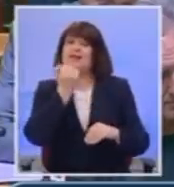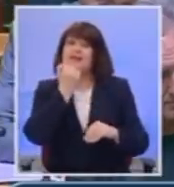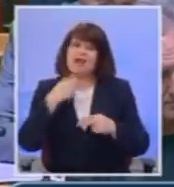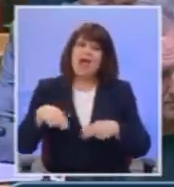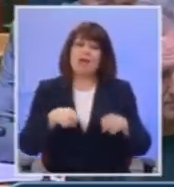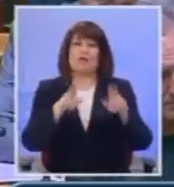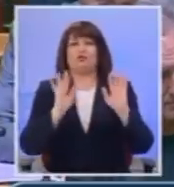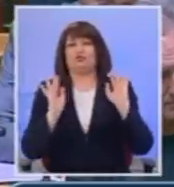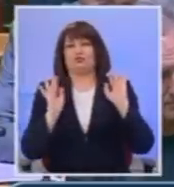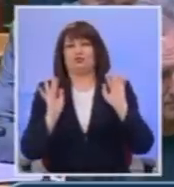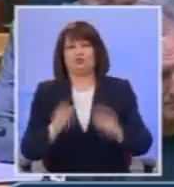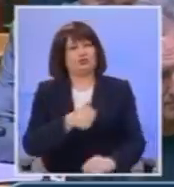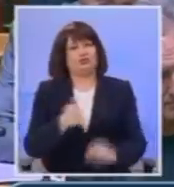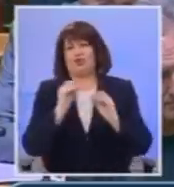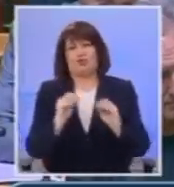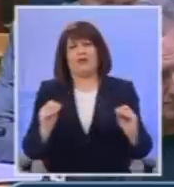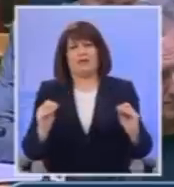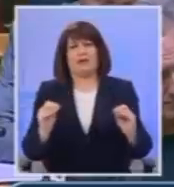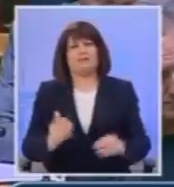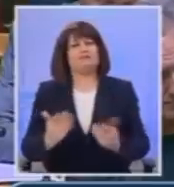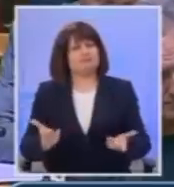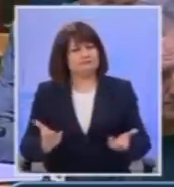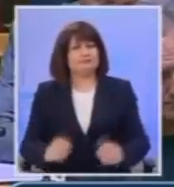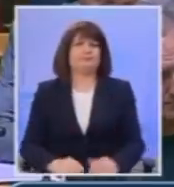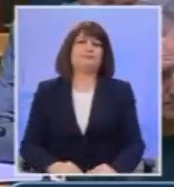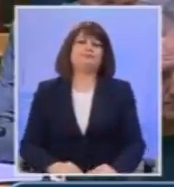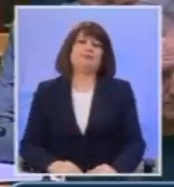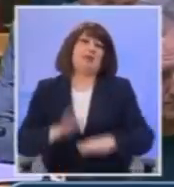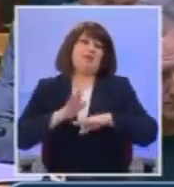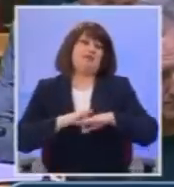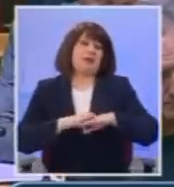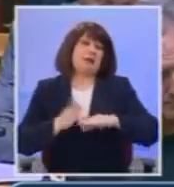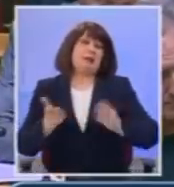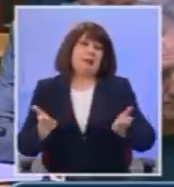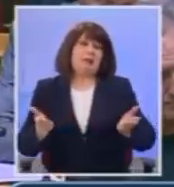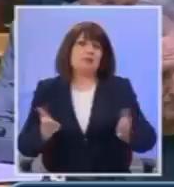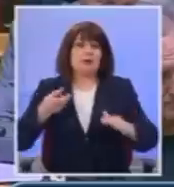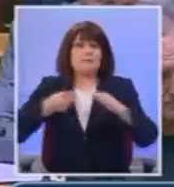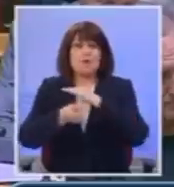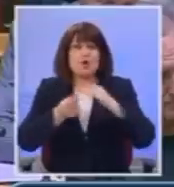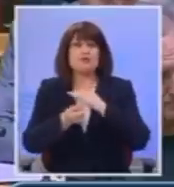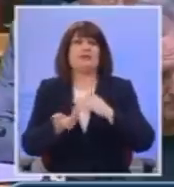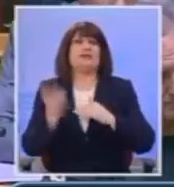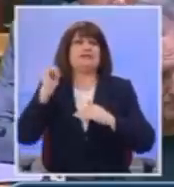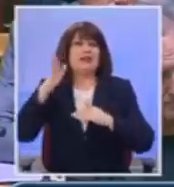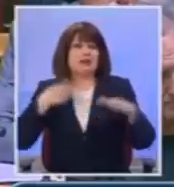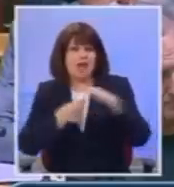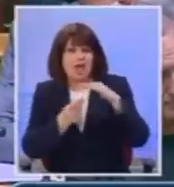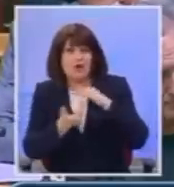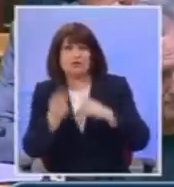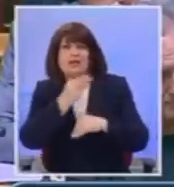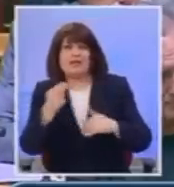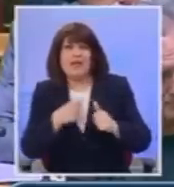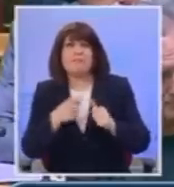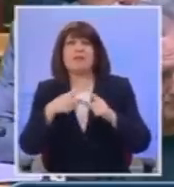για να είμαστε ειλικρινείς, έτσι. Και αυτό ίσως λίγο τους αθώνει. Είναι στο θέμα των προσφύγων και των αστών. Είναι στο θέμα της